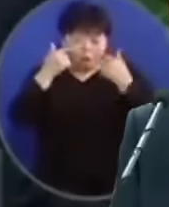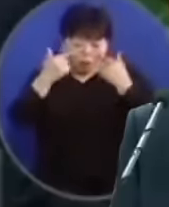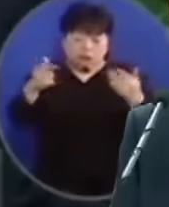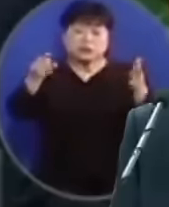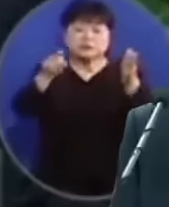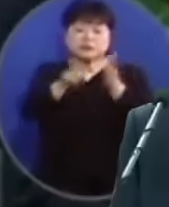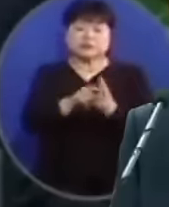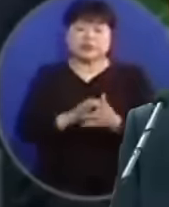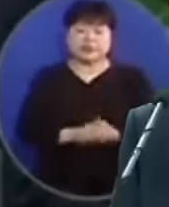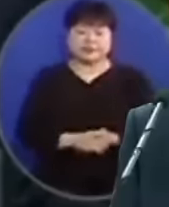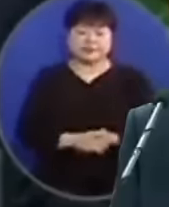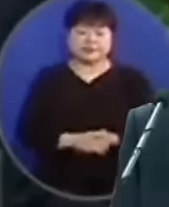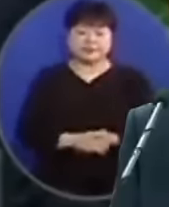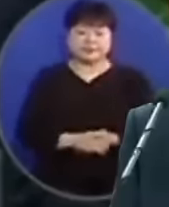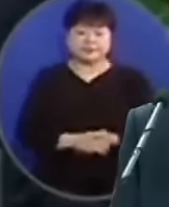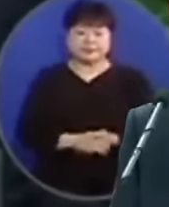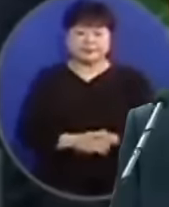믿습니다.